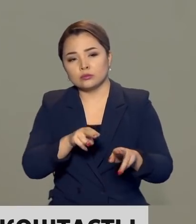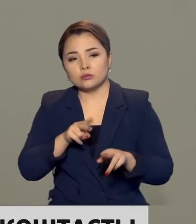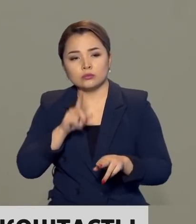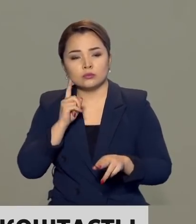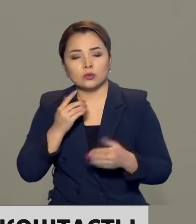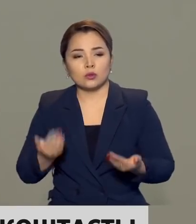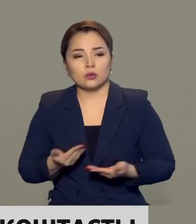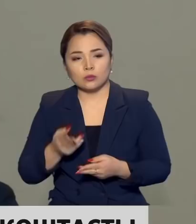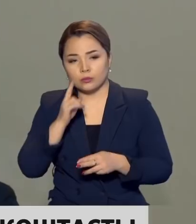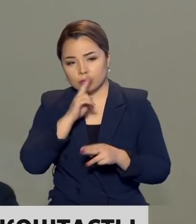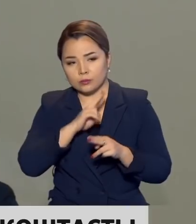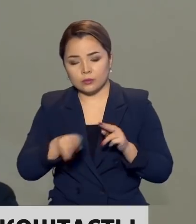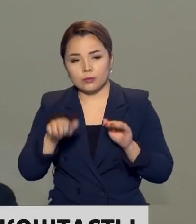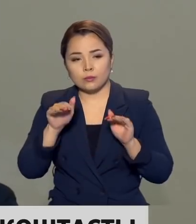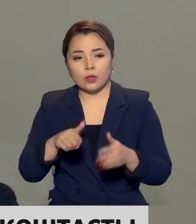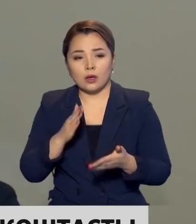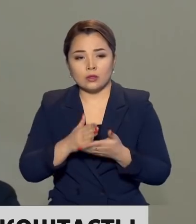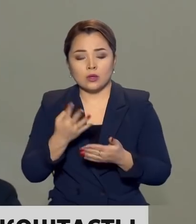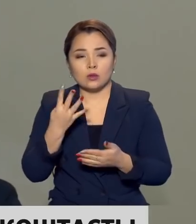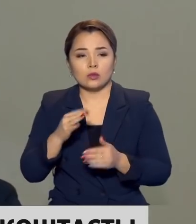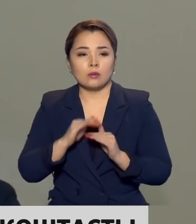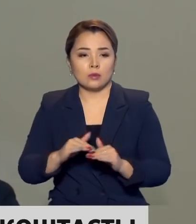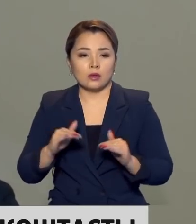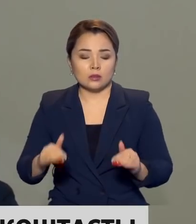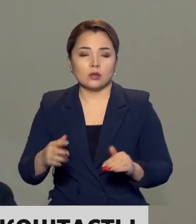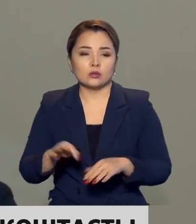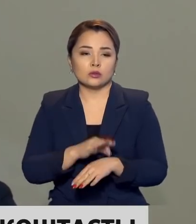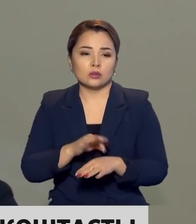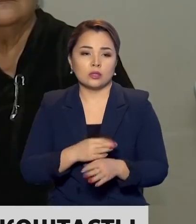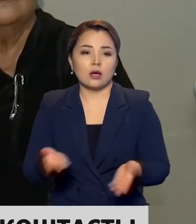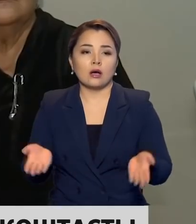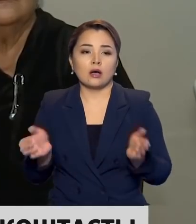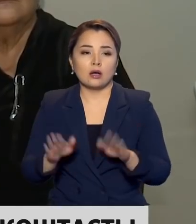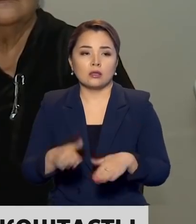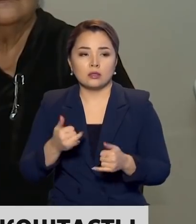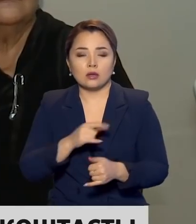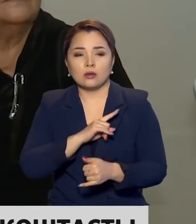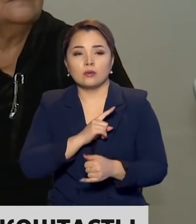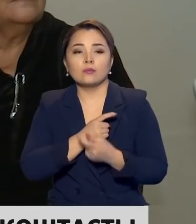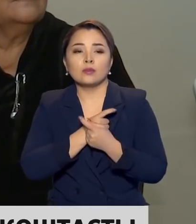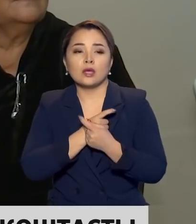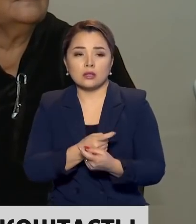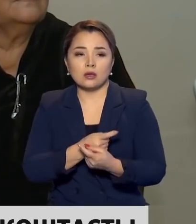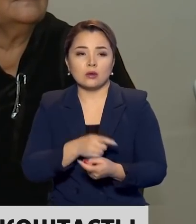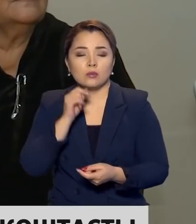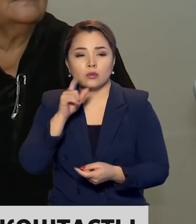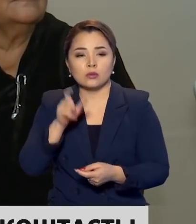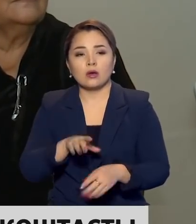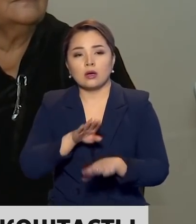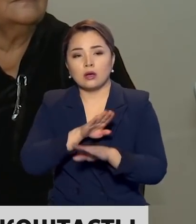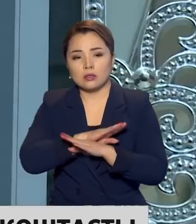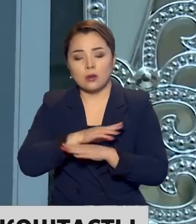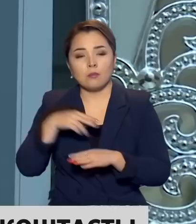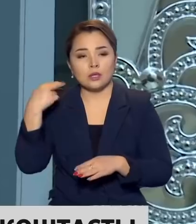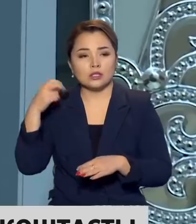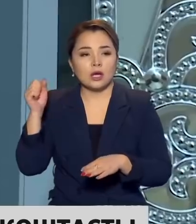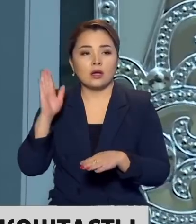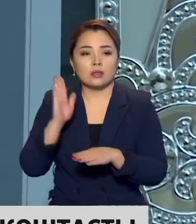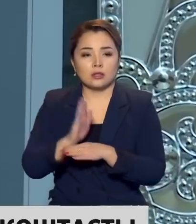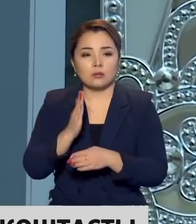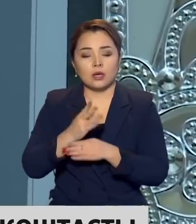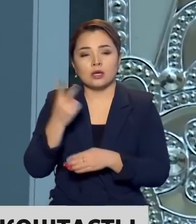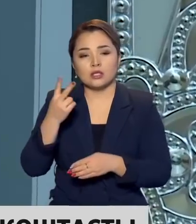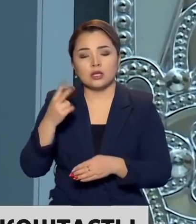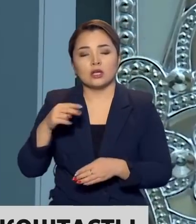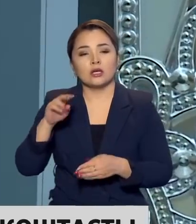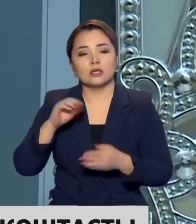өмірді қыршынан қиып кетті. Артында 4 баласы мен жұбайы қалды. Ерлікпен қаза болған Дастан Әділбайұлы президент жарлығымен